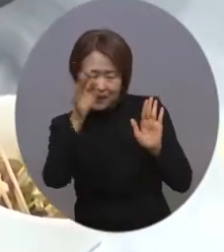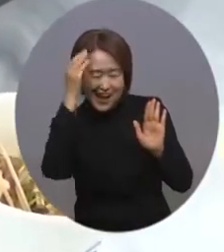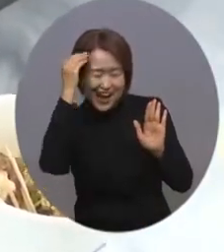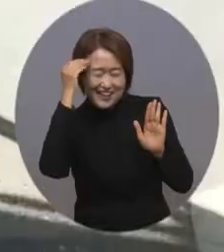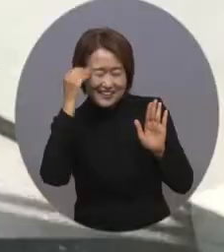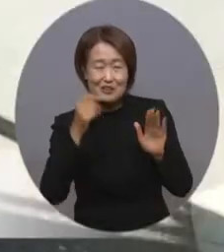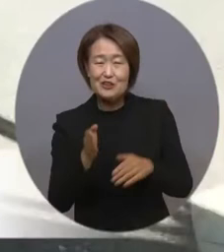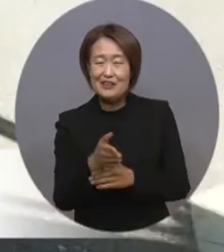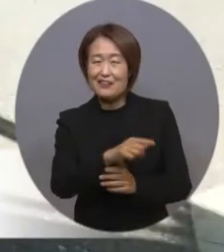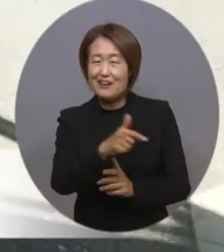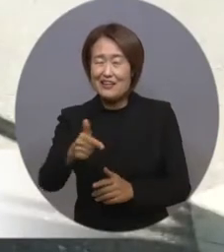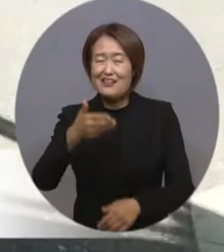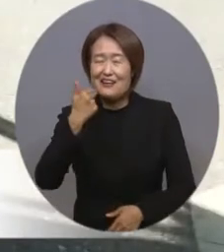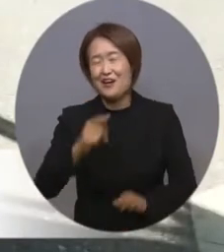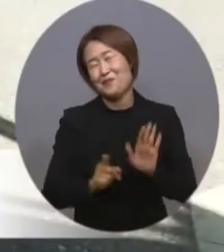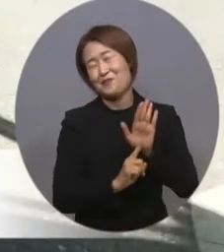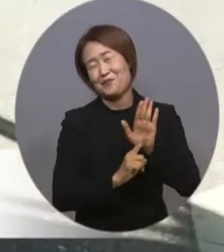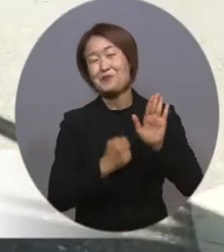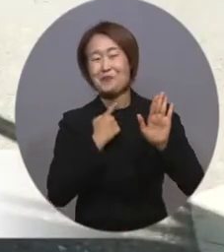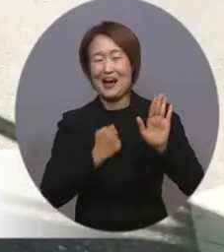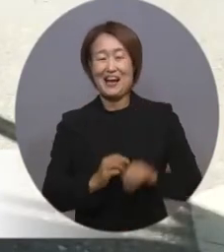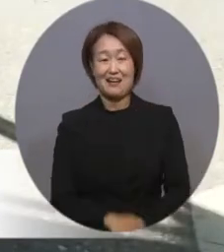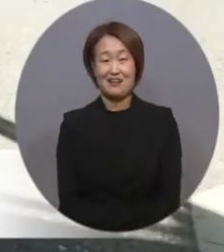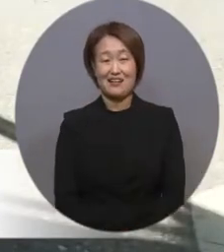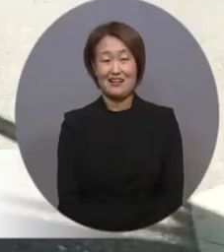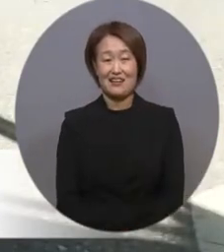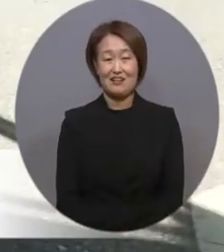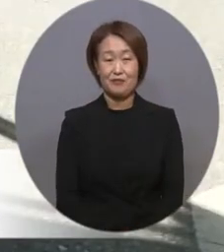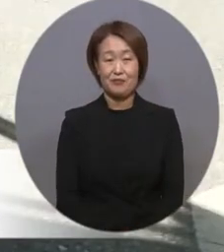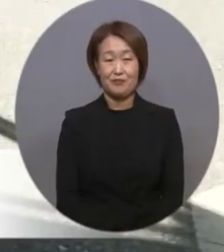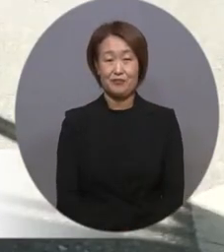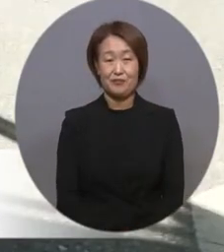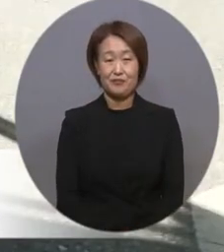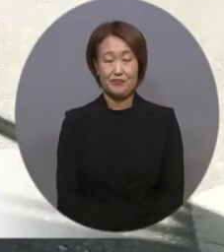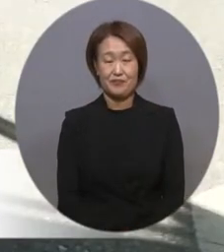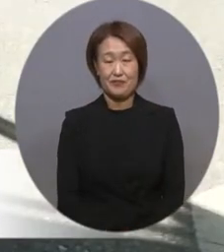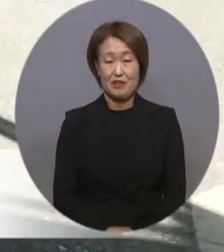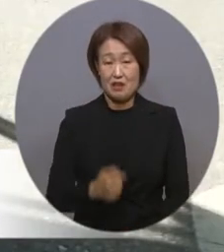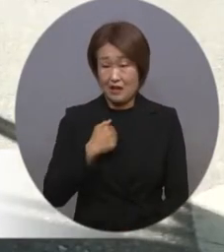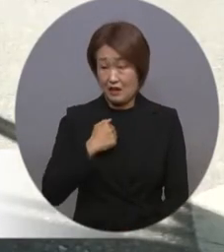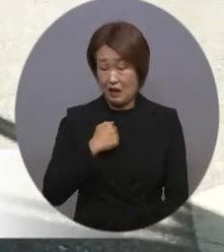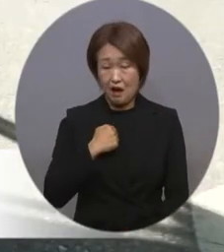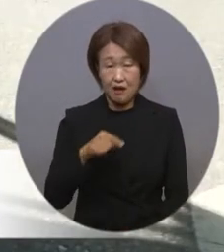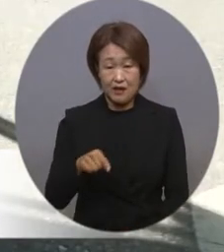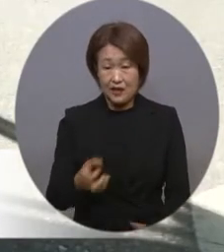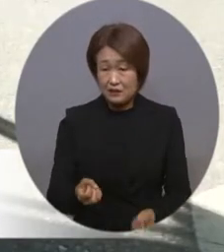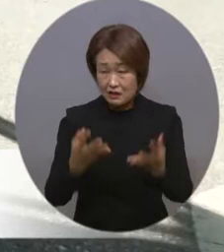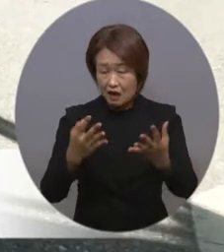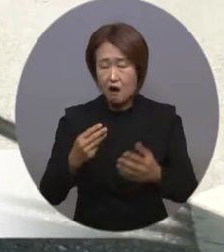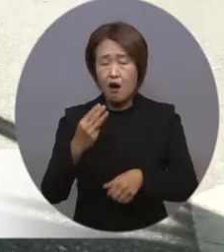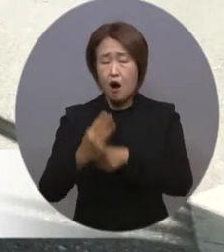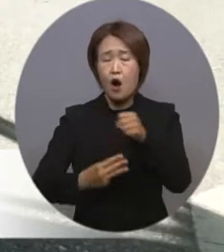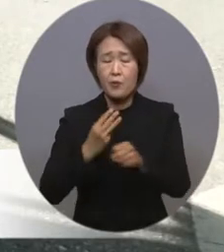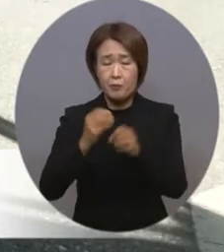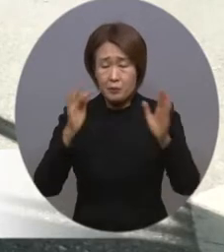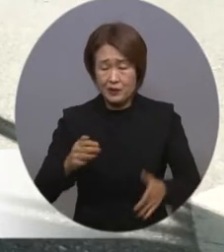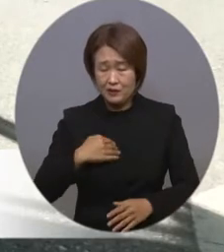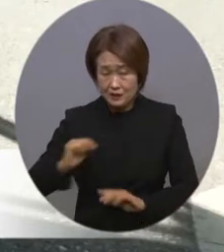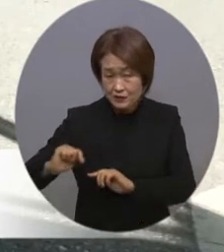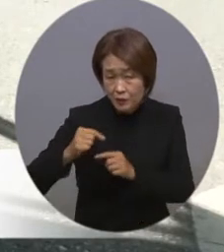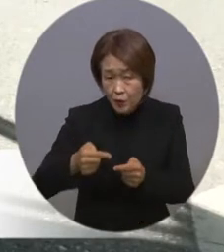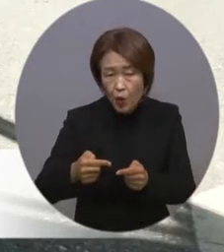알렸습니다. 엑스포 이것도 처음 지금 한 3년 만에 했는데 여기 와서